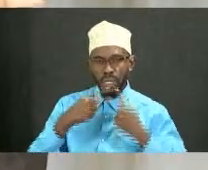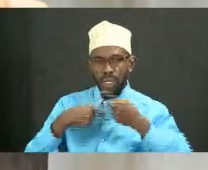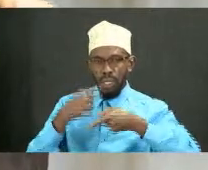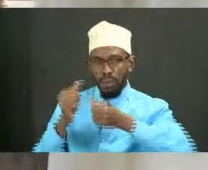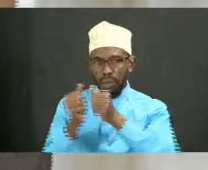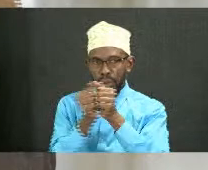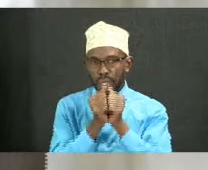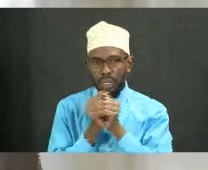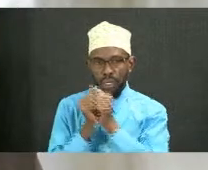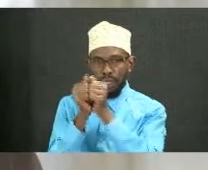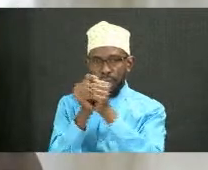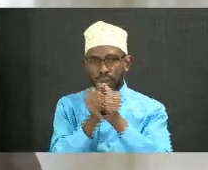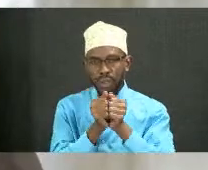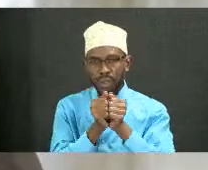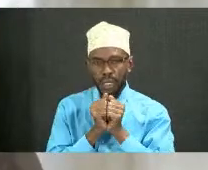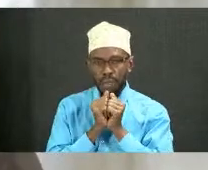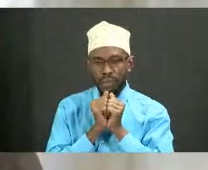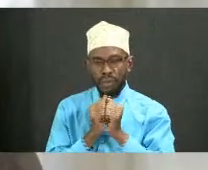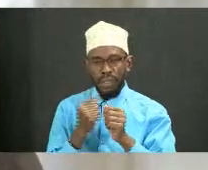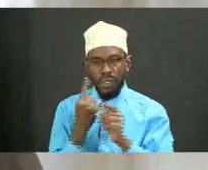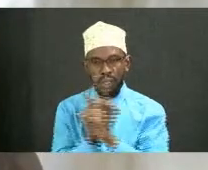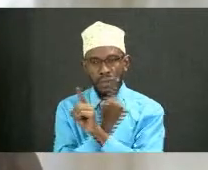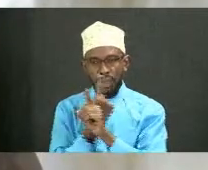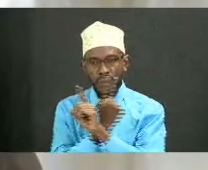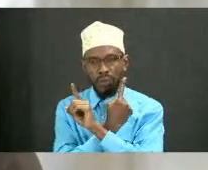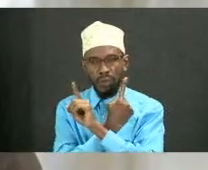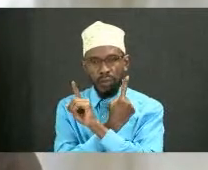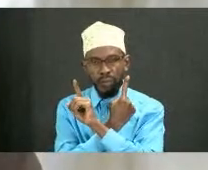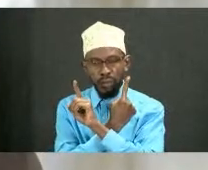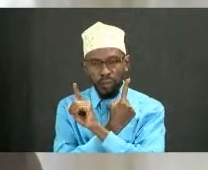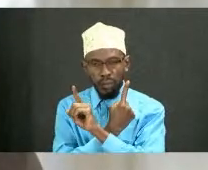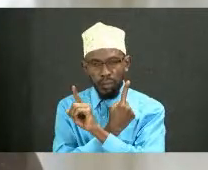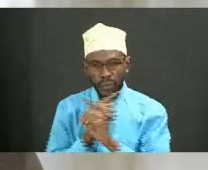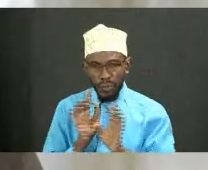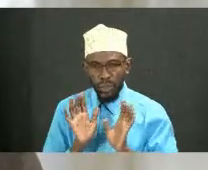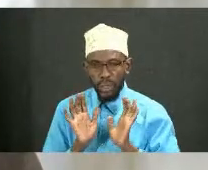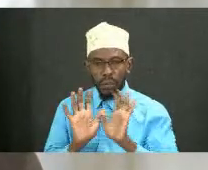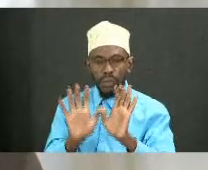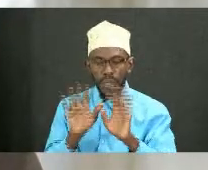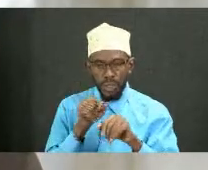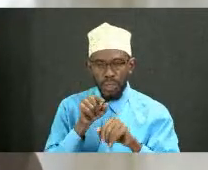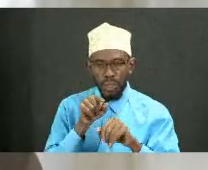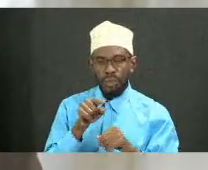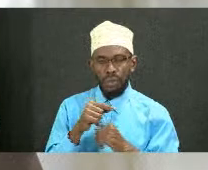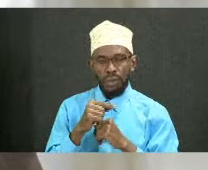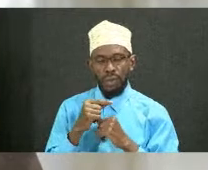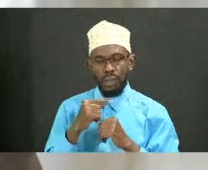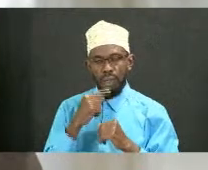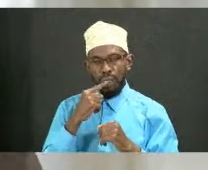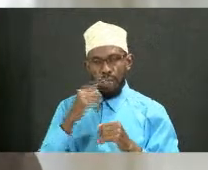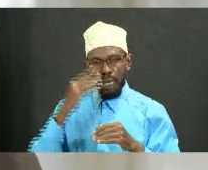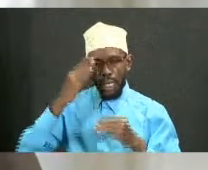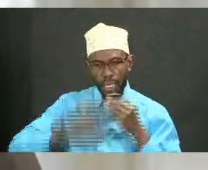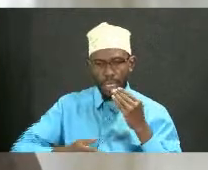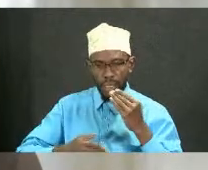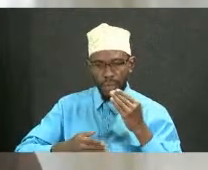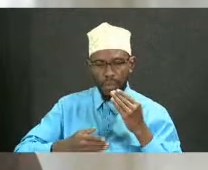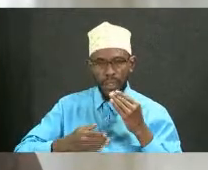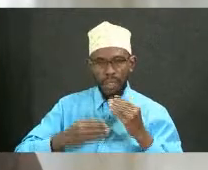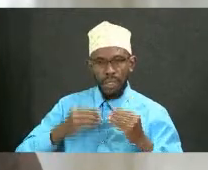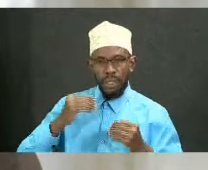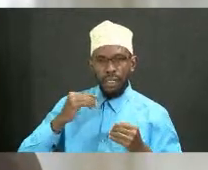unaambatana nao pia wako na maswala zao kando. Sasa hiyo peer pressure inakufanya pia you end up having